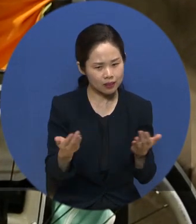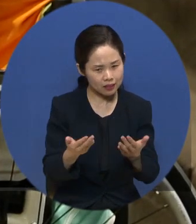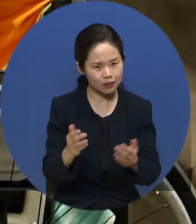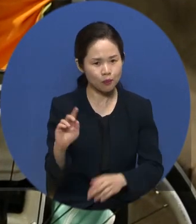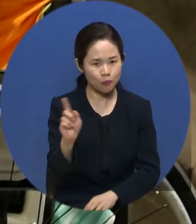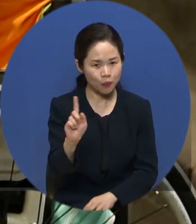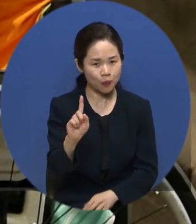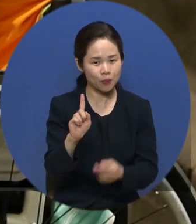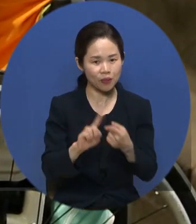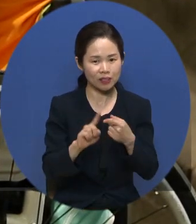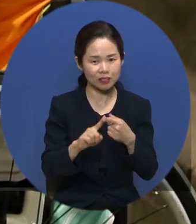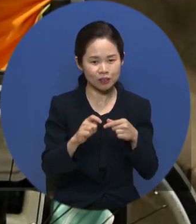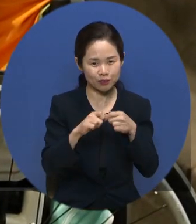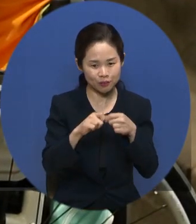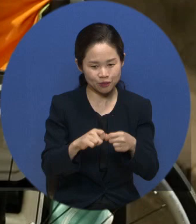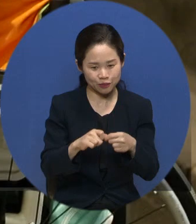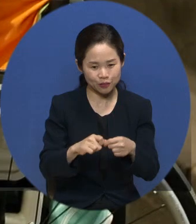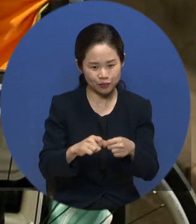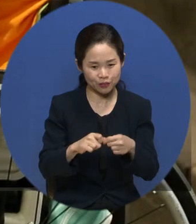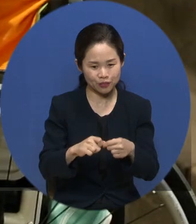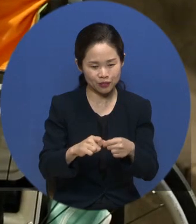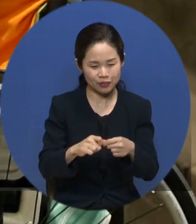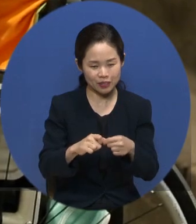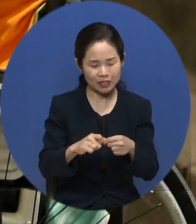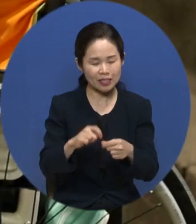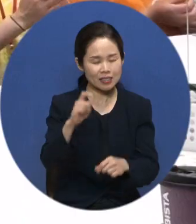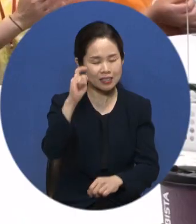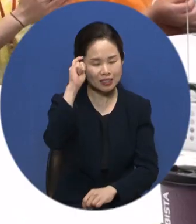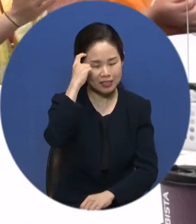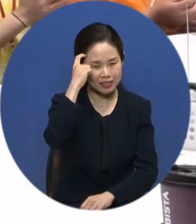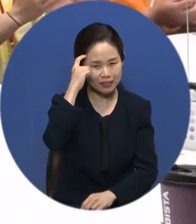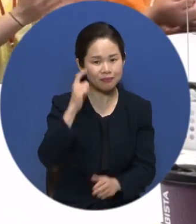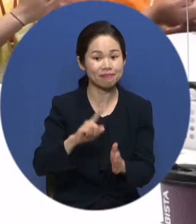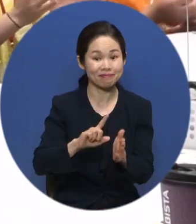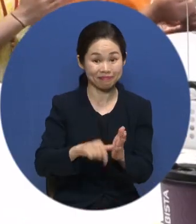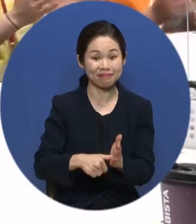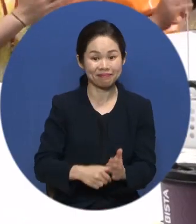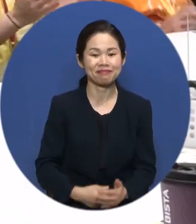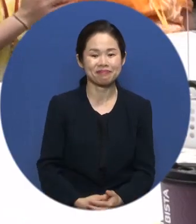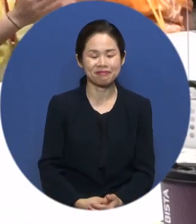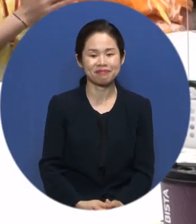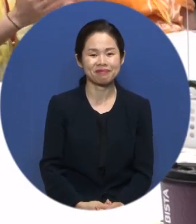있는지 구체화해 나가는 시간입니다.